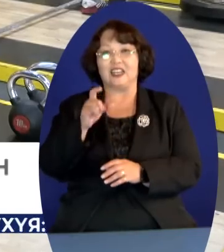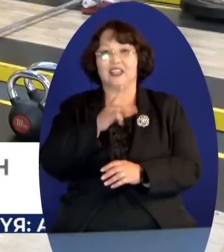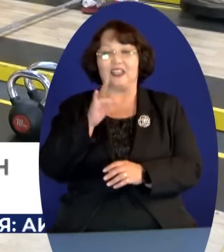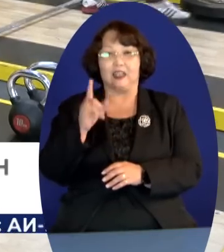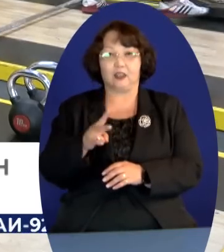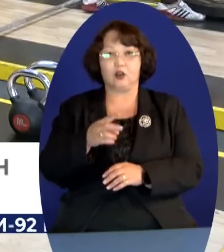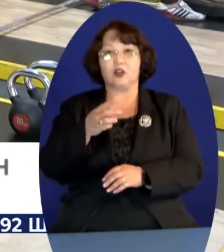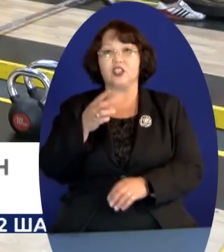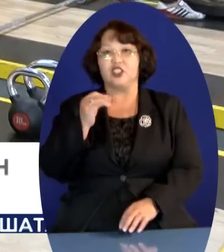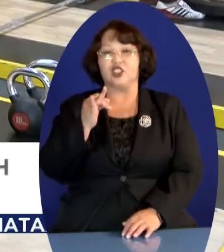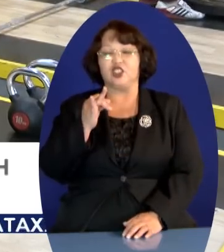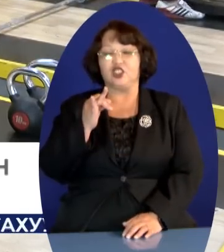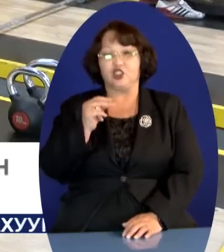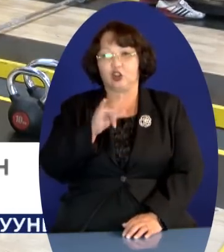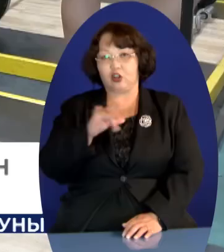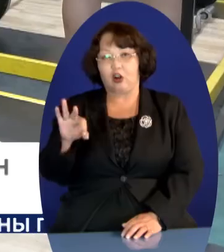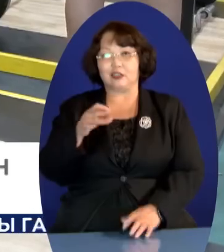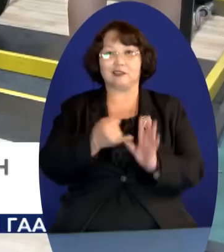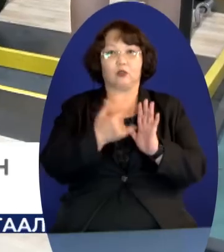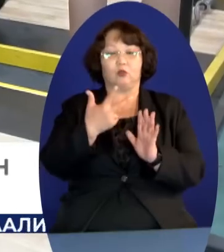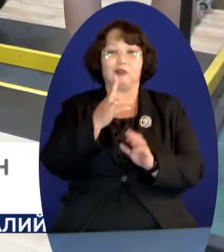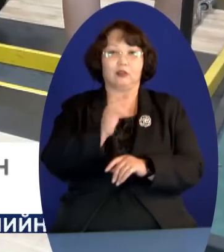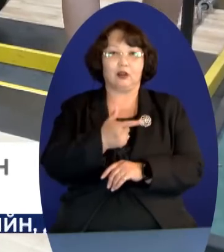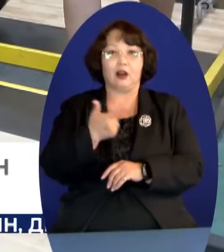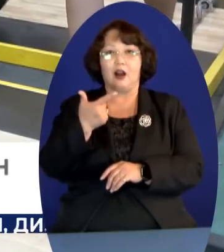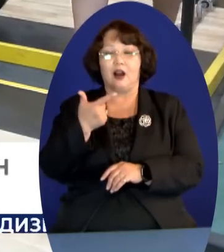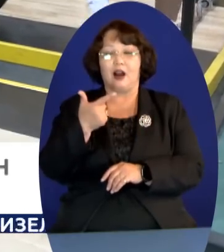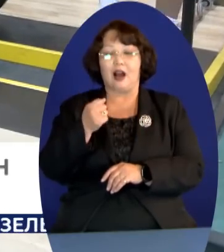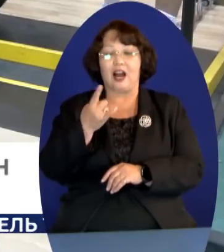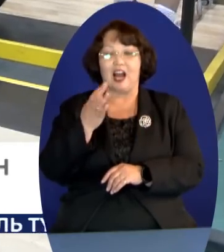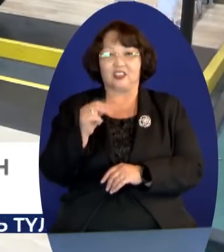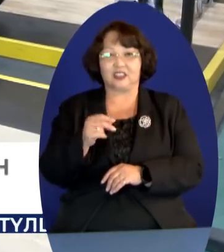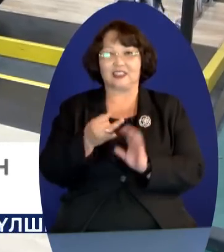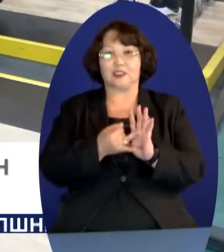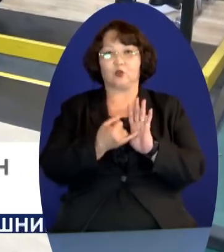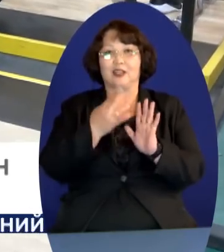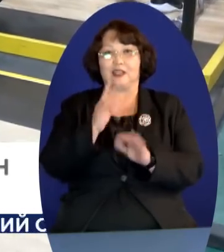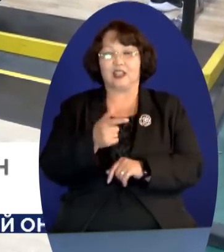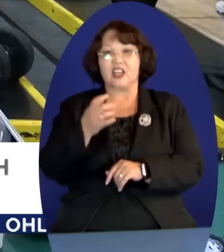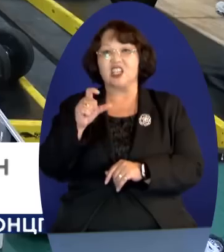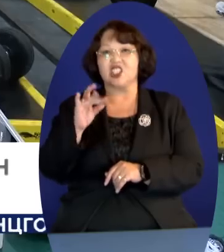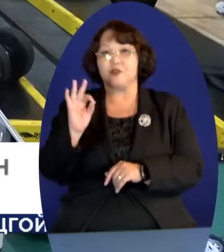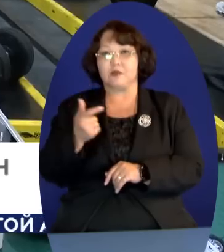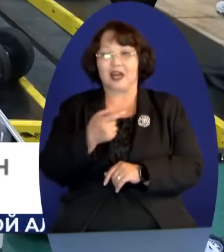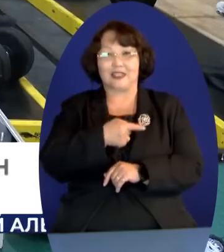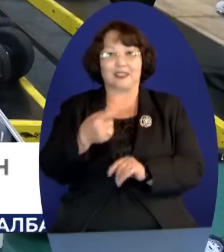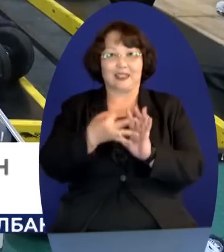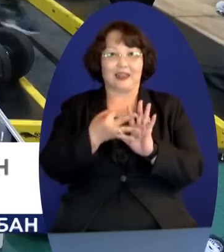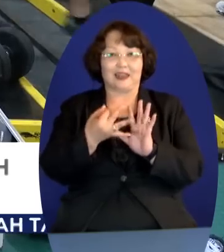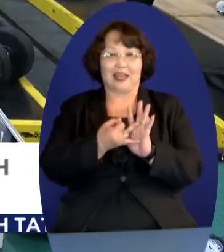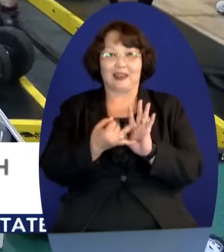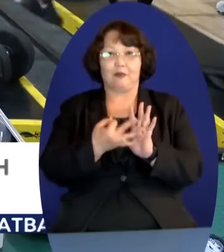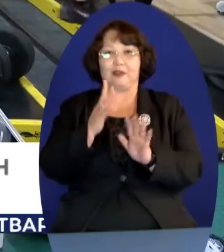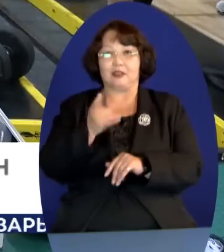Инхрилэн Мөнх Цэдвийн Ичин хорлоо 63 кг жинд болдын ганхайч 70 кг жинд цэрэн дулмын ингчимиг хасаг 78 кг жинд